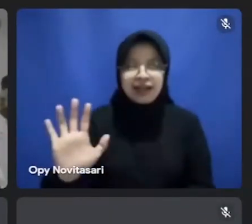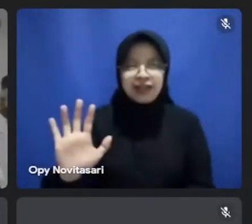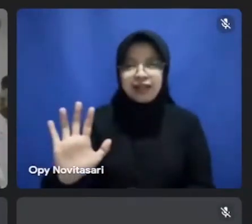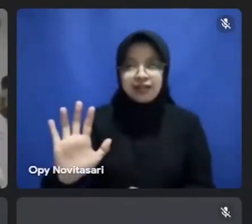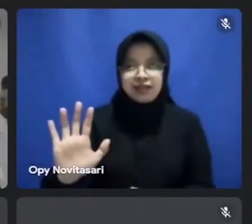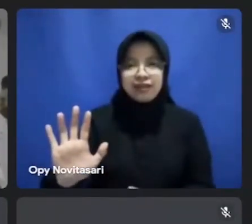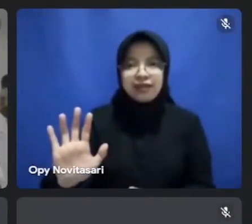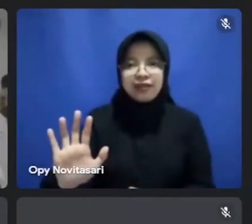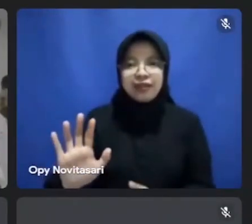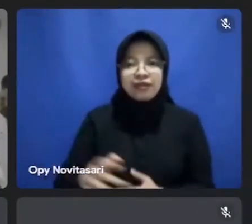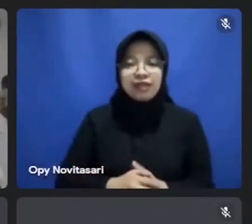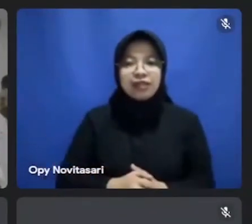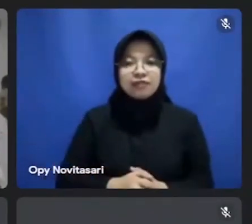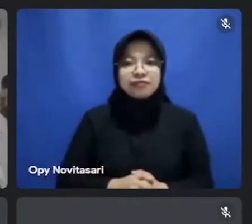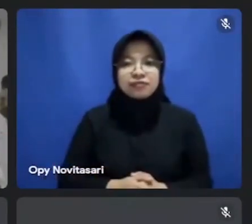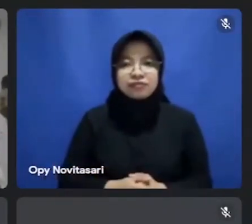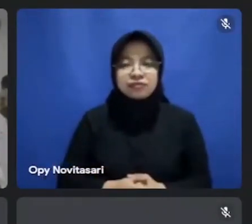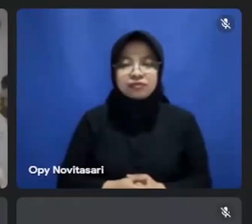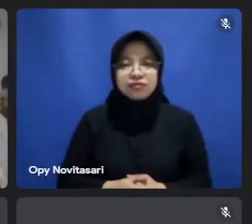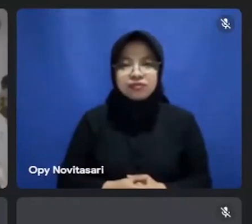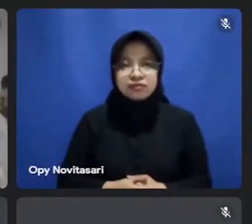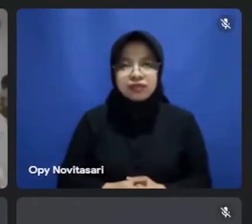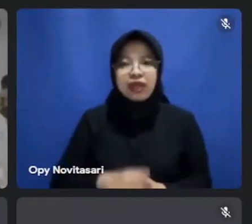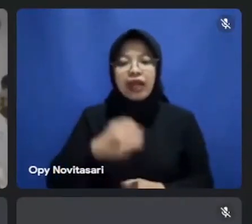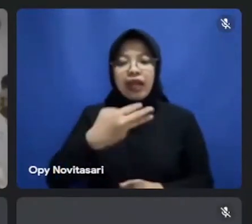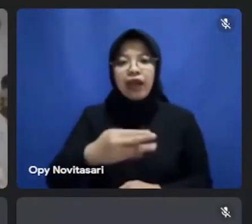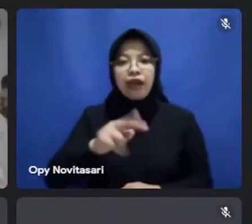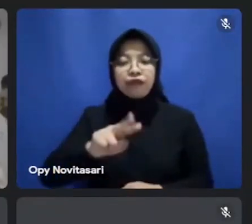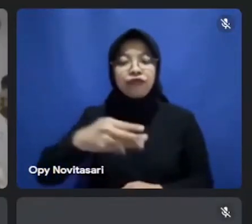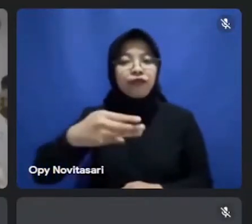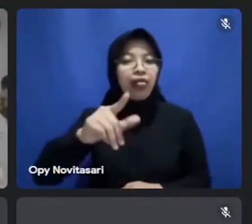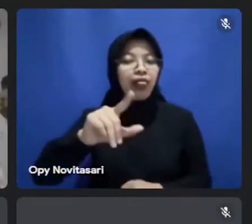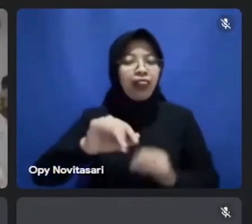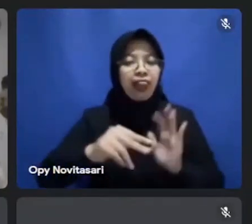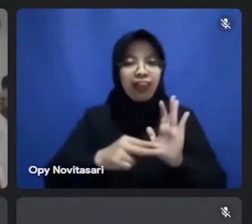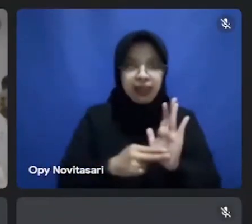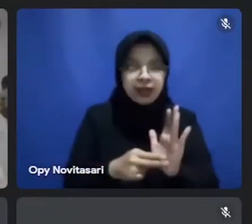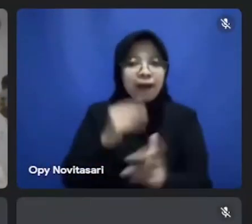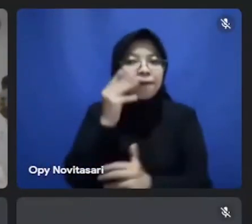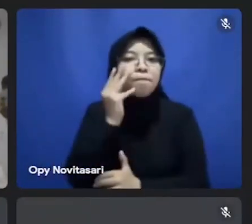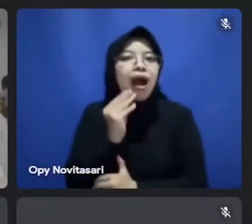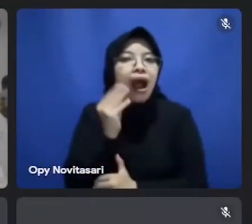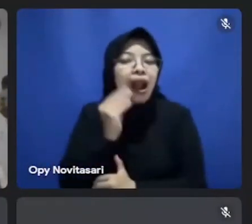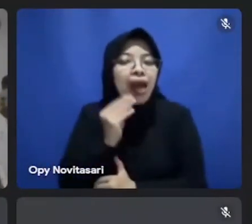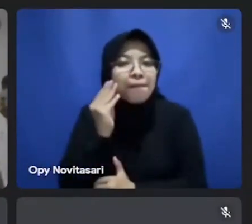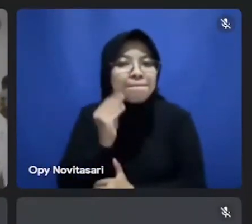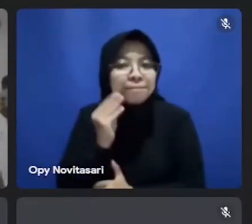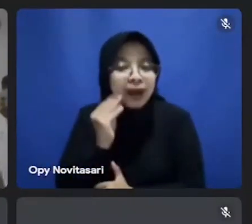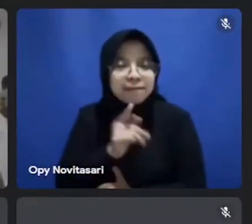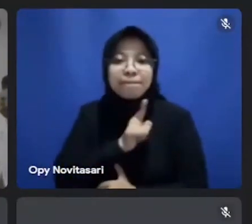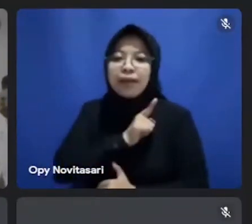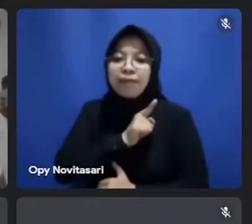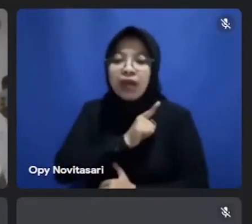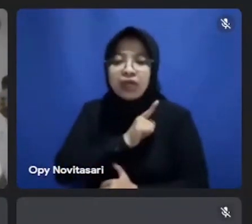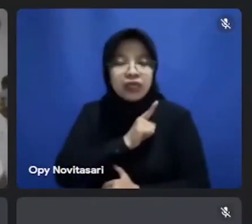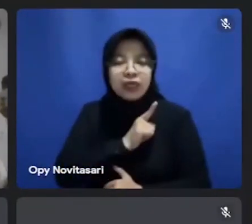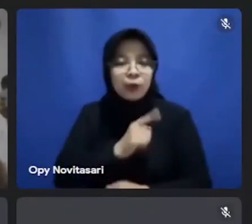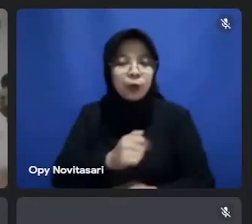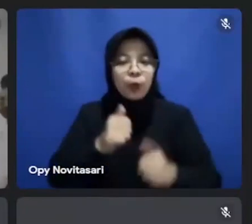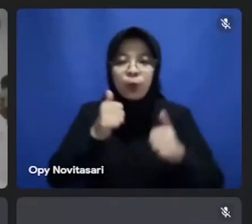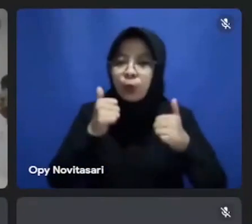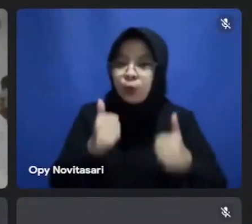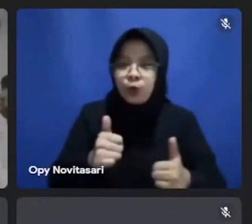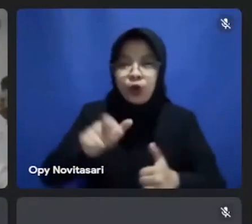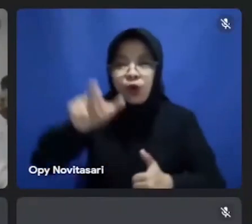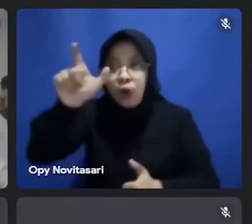telinga nah pengalaman evelyine glenny itu adalah pengalaman pribadi yang unik tidak